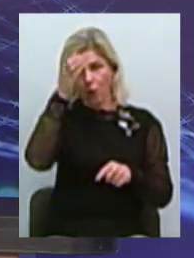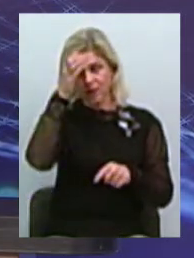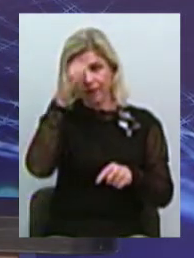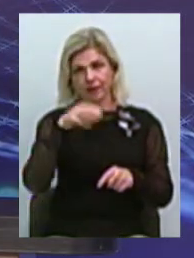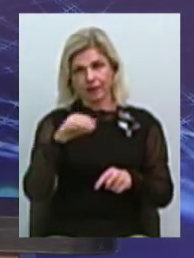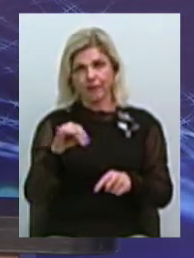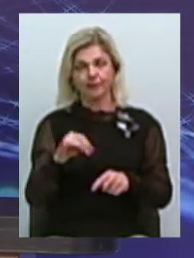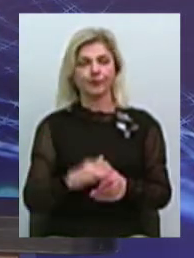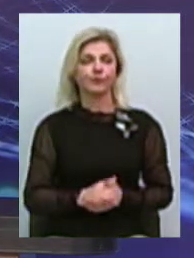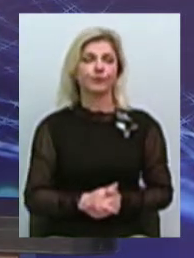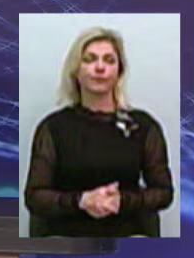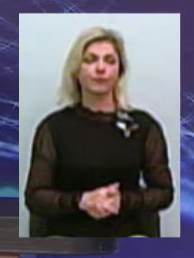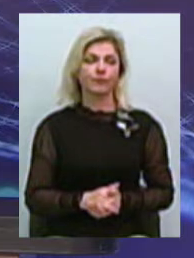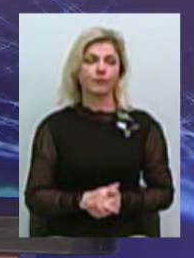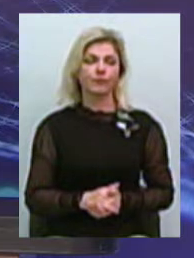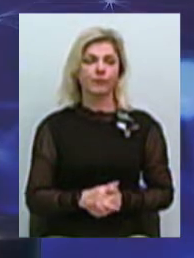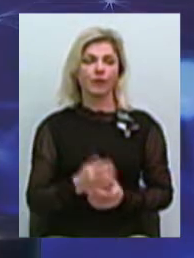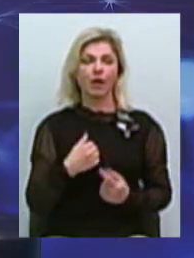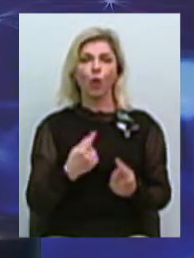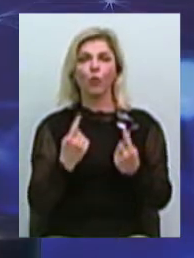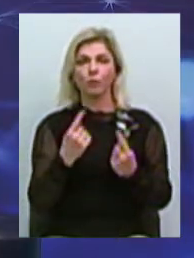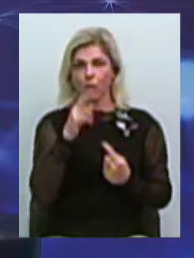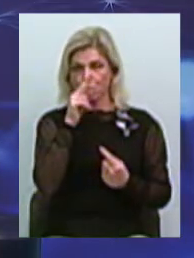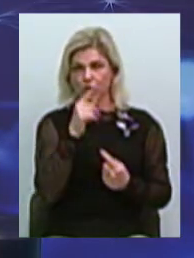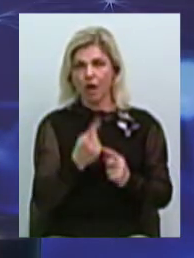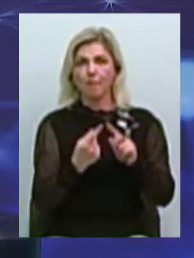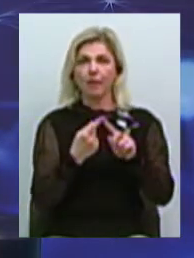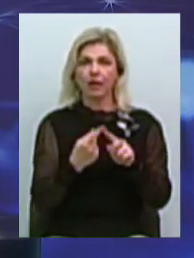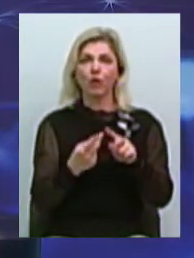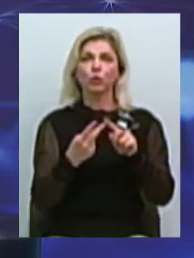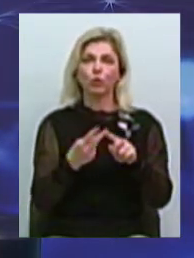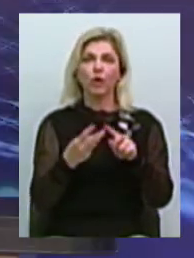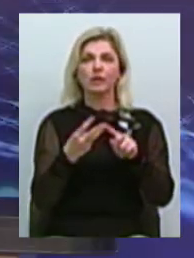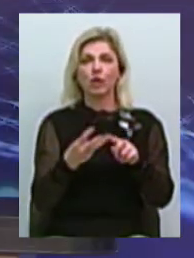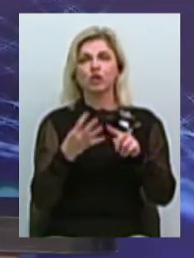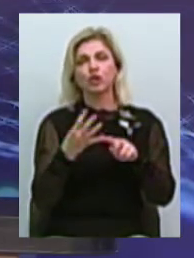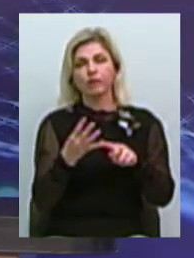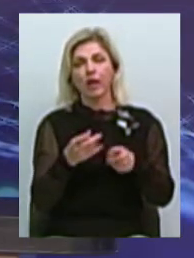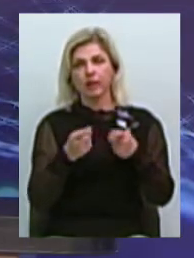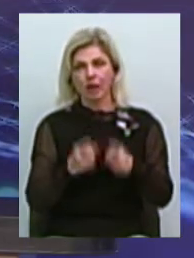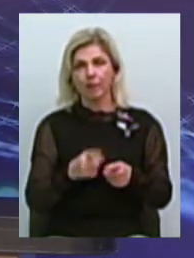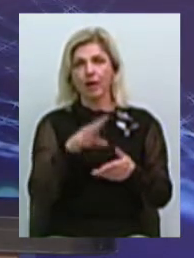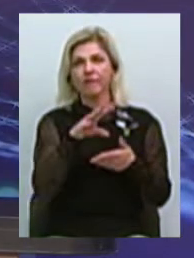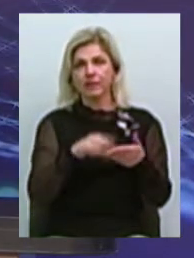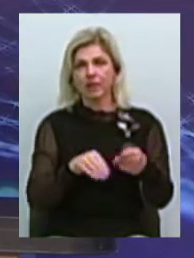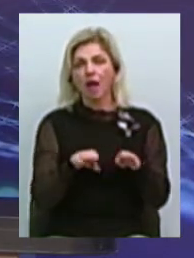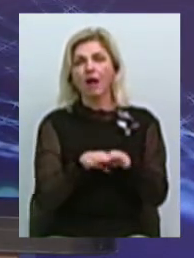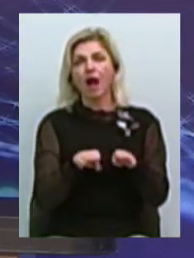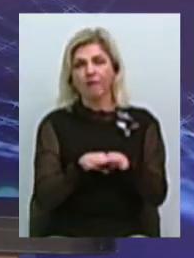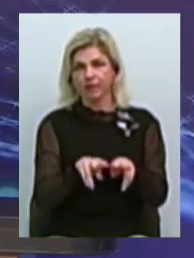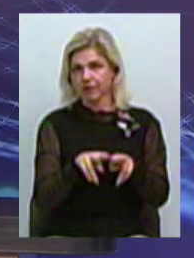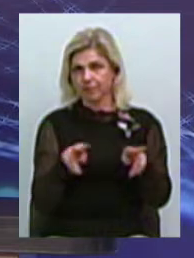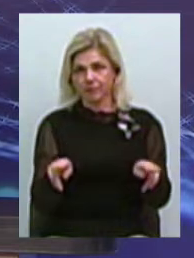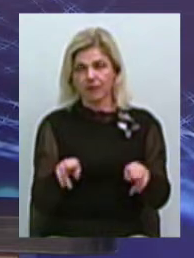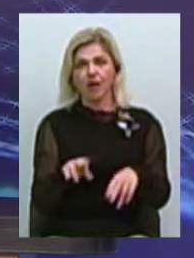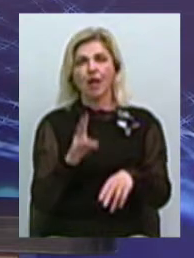Я зараз допустила, до речі, велику помилку, коли я сказала перше, друге, третє, четверте. Насправді вони є всі рівнозначними, вони